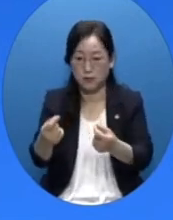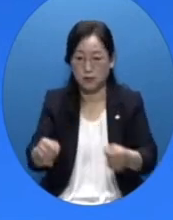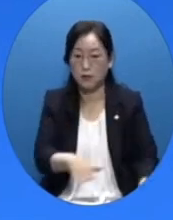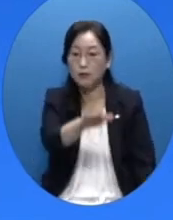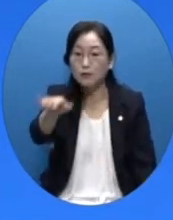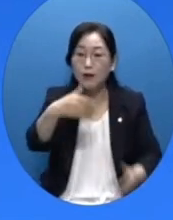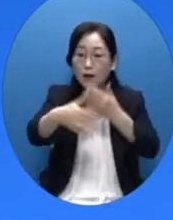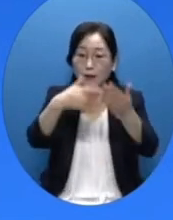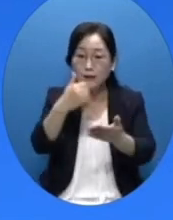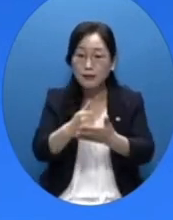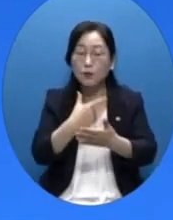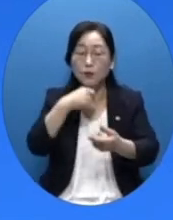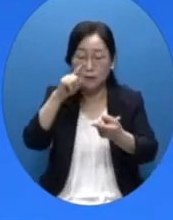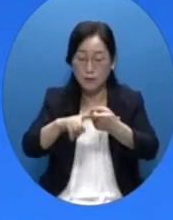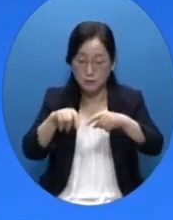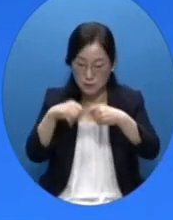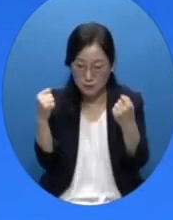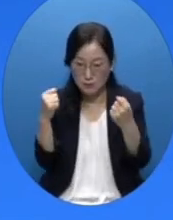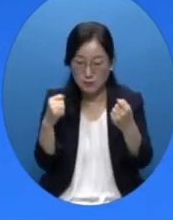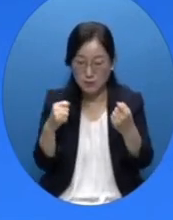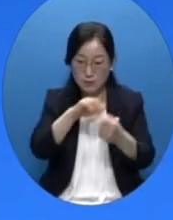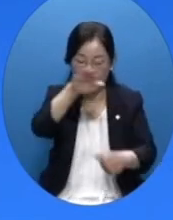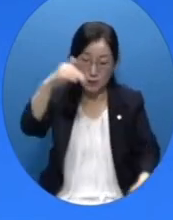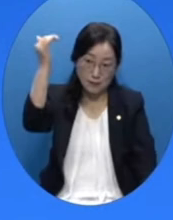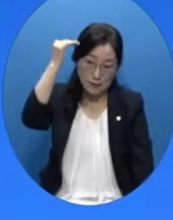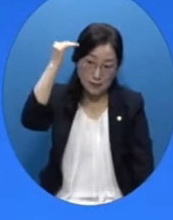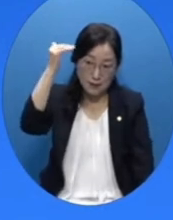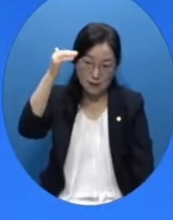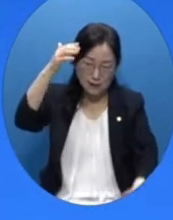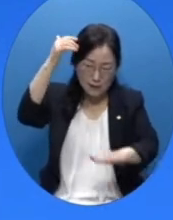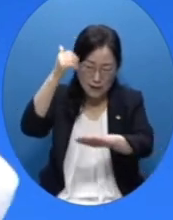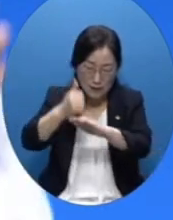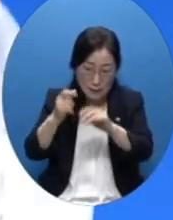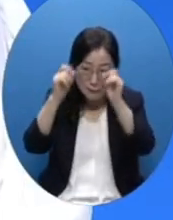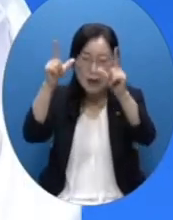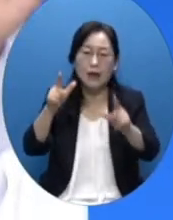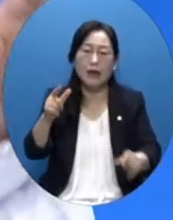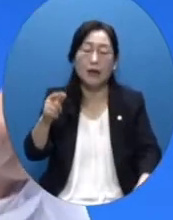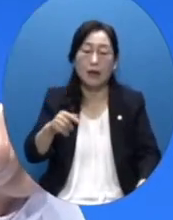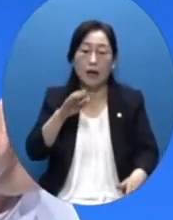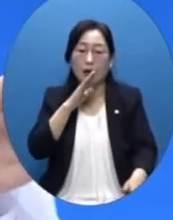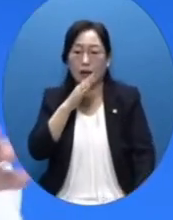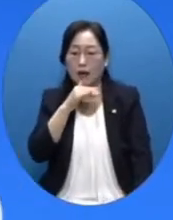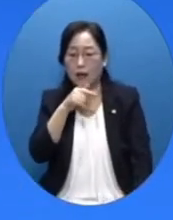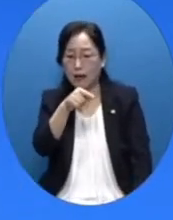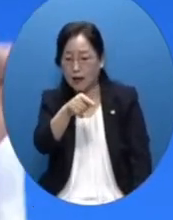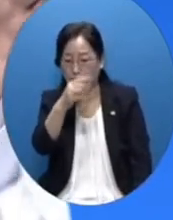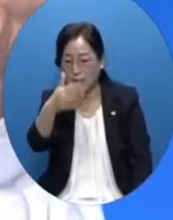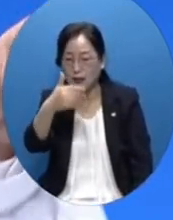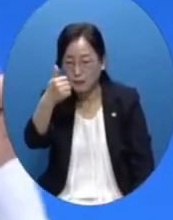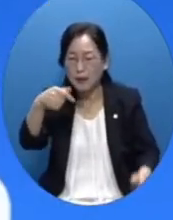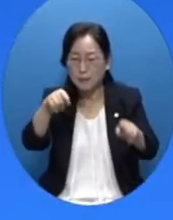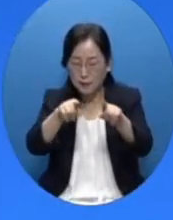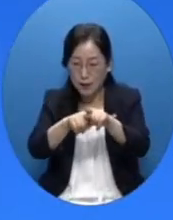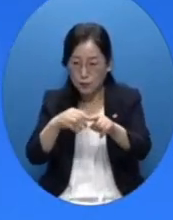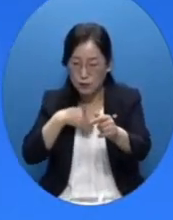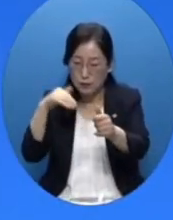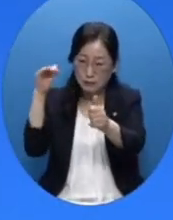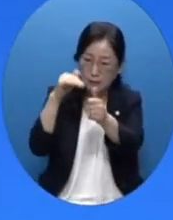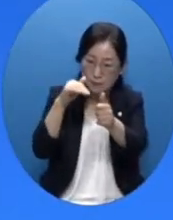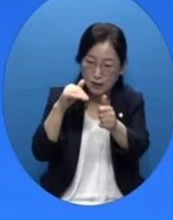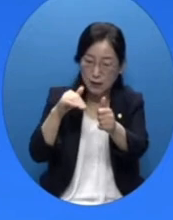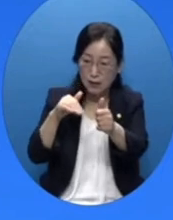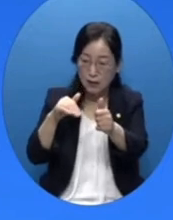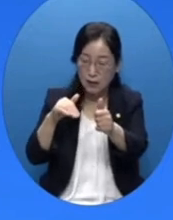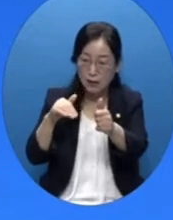하루 또 사람이 말하면 우리 괴롭혀서 사람이 결국 알게 될 것입니다 그 사람 하나님의 함께 는 사람이다 우리가 괴롭혔다 누리가 페리 볼